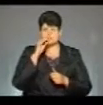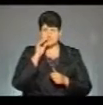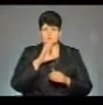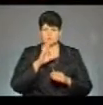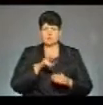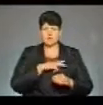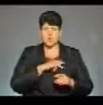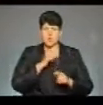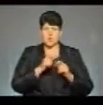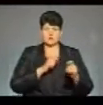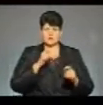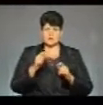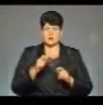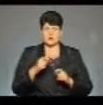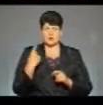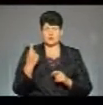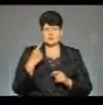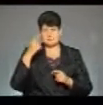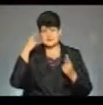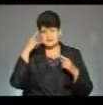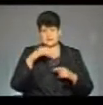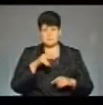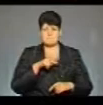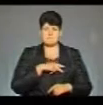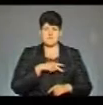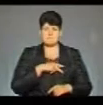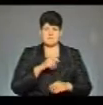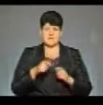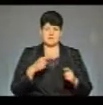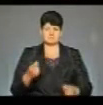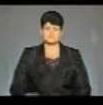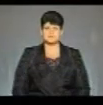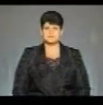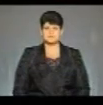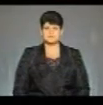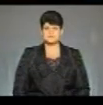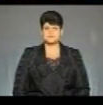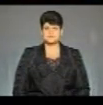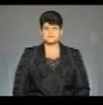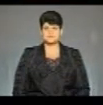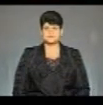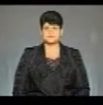обласними мистецькими преміями. Анжела Шова, Андрій Прокопів. Новини на Суспільному. Тернопіль.